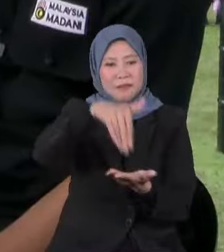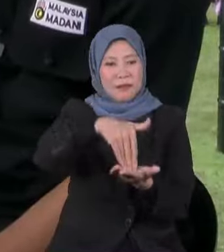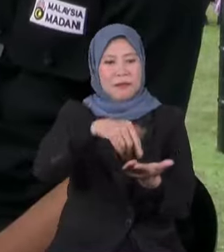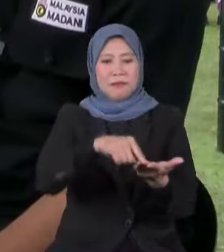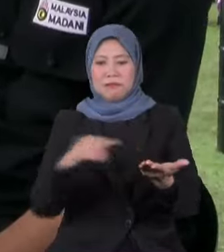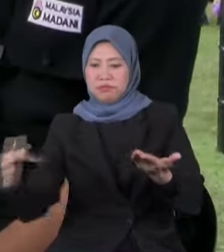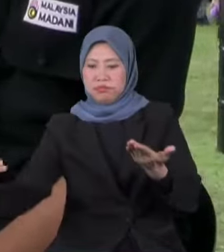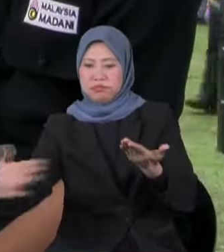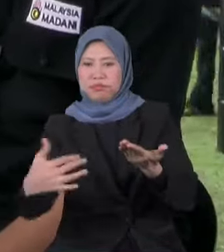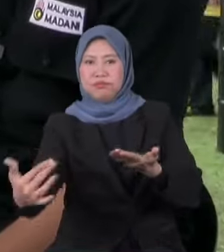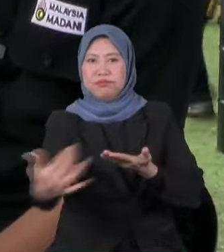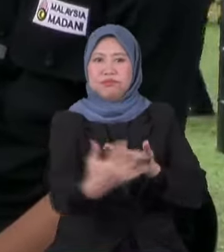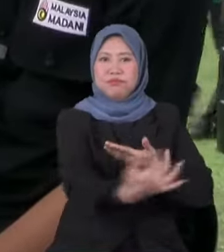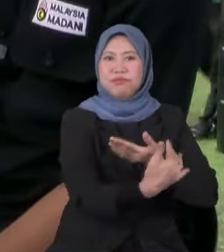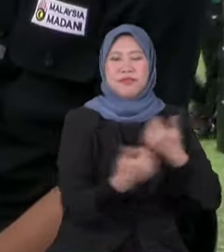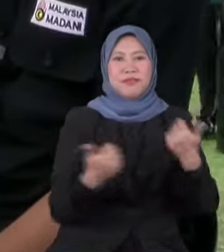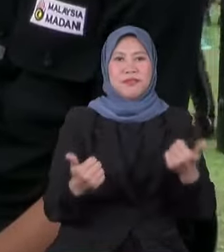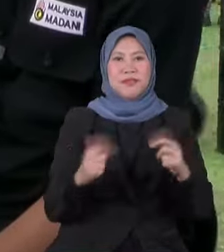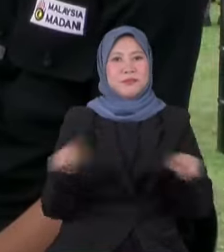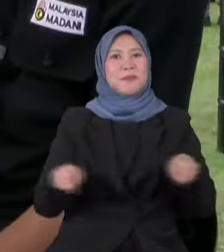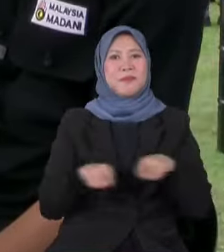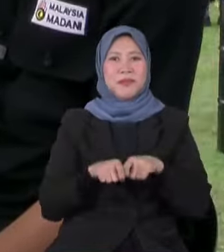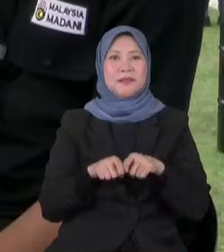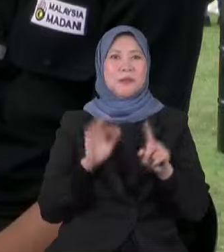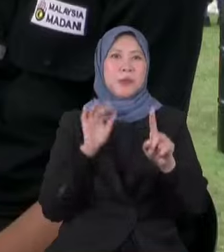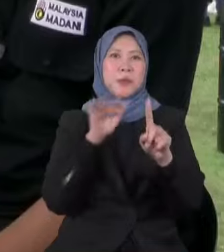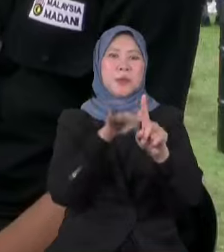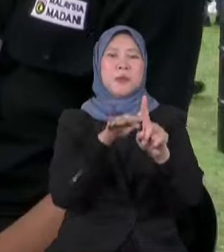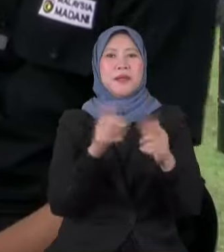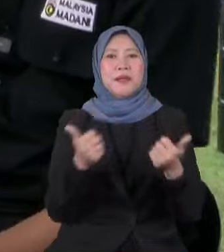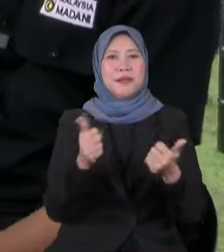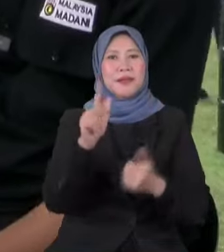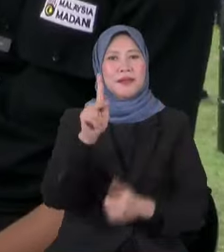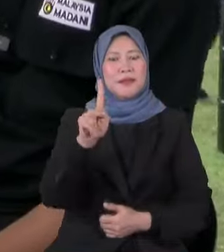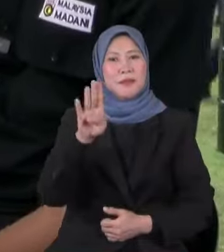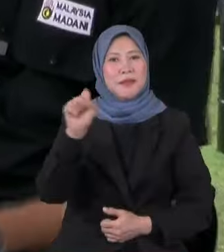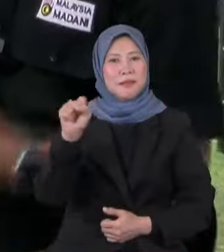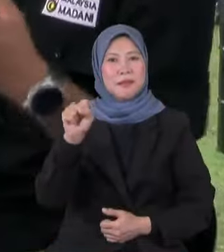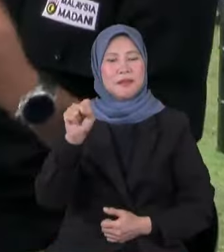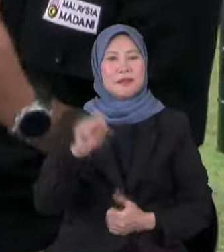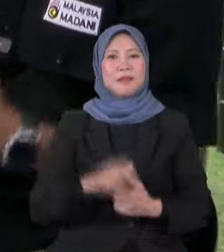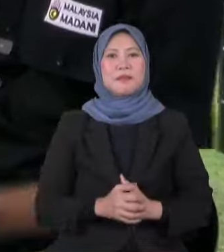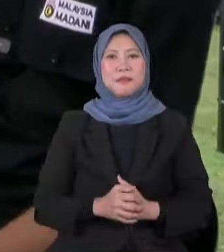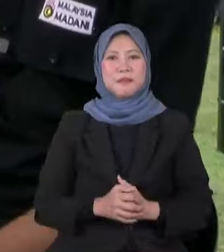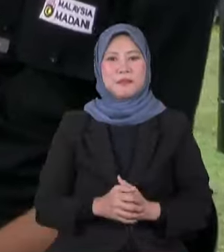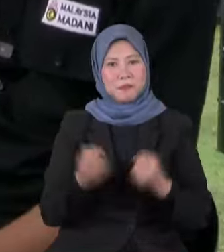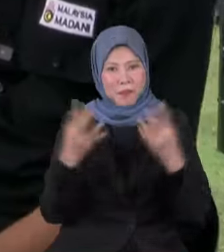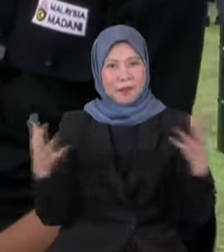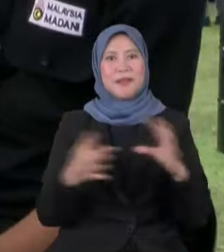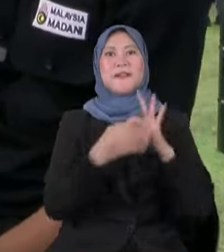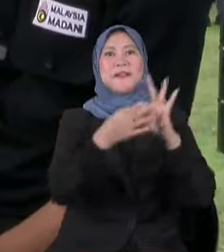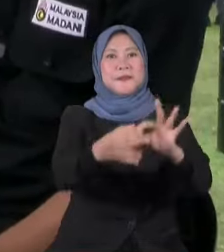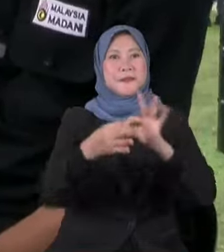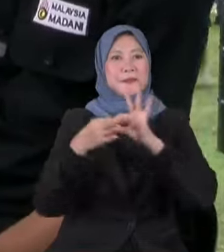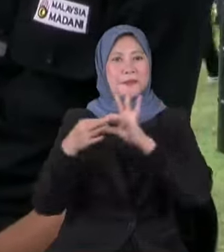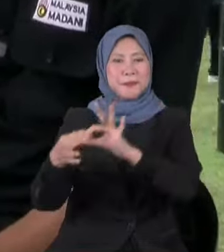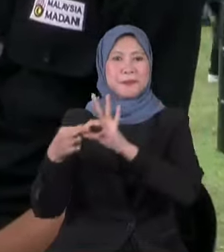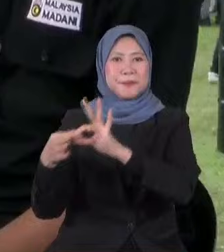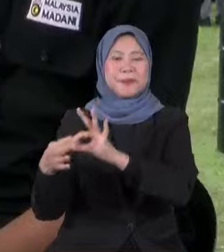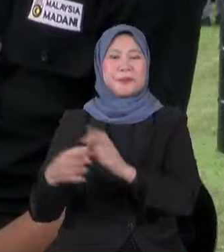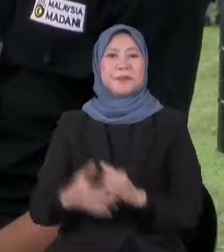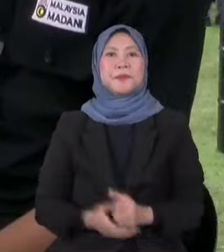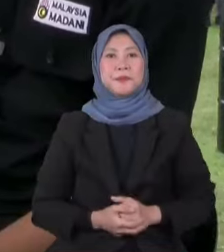Melaka dan juga Melaka ni sebenarnya rumah kedua bagi Kementerian Belia dan Sukan. Lebih kurang betul. Sebab ramai banyak sangat bekerjasama. Dan